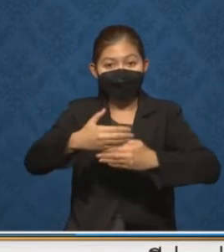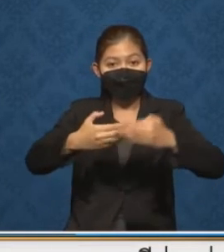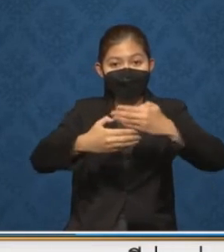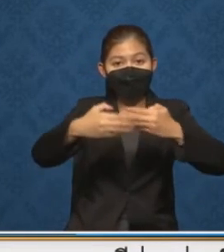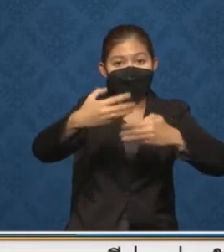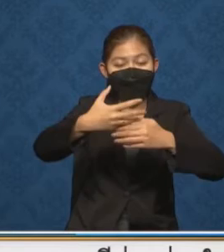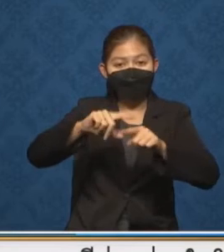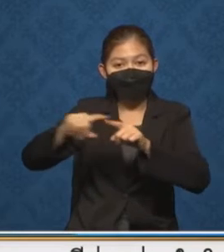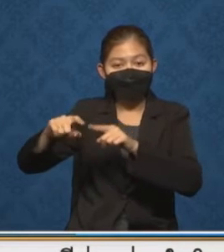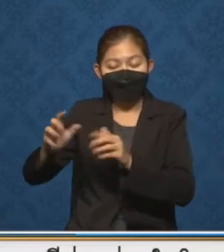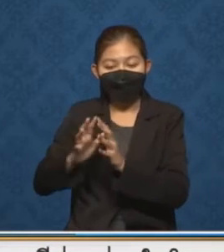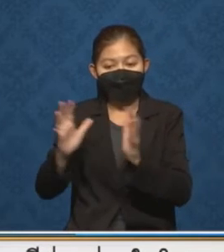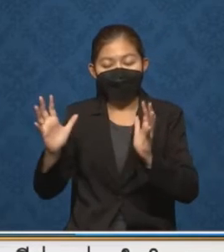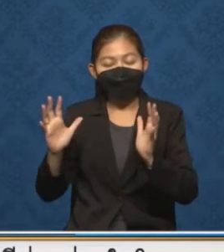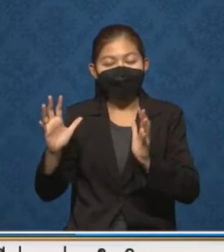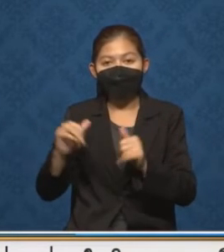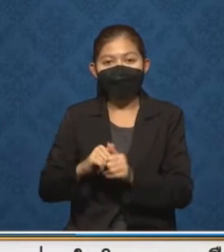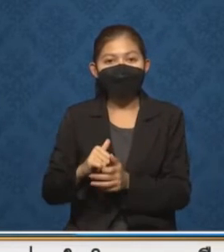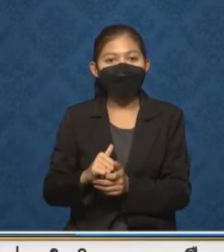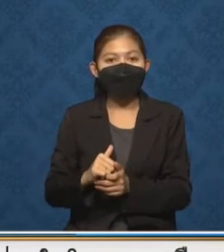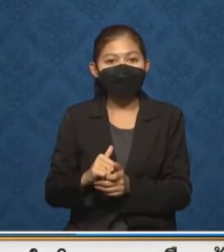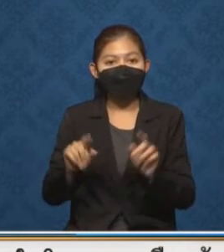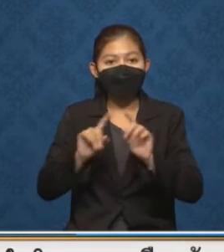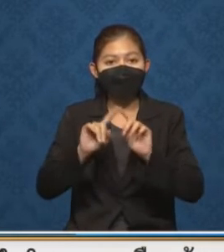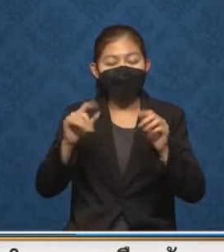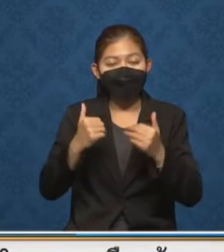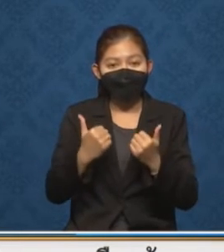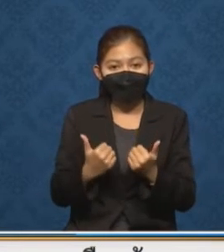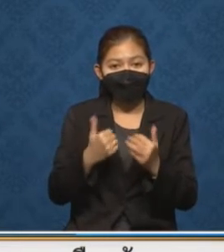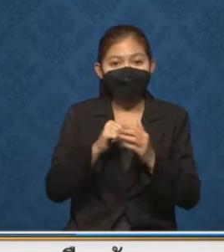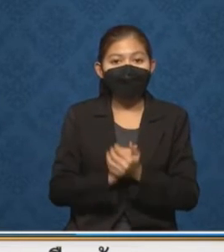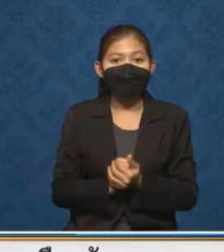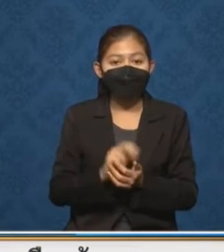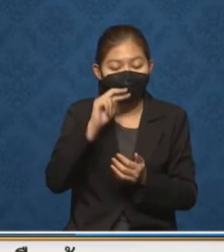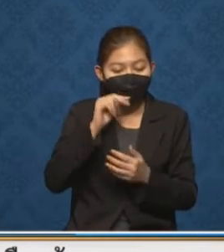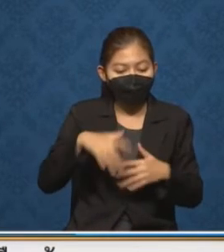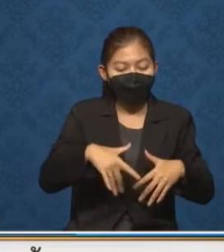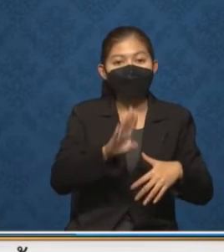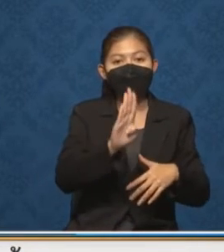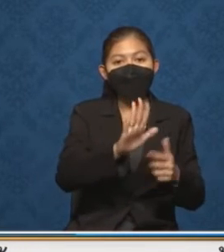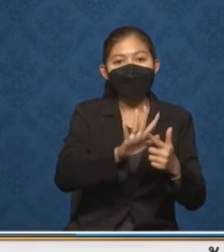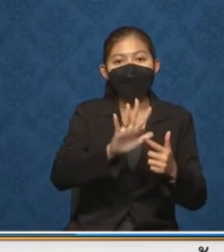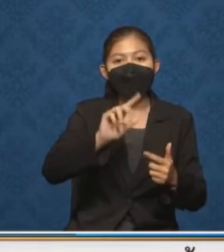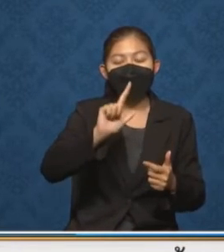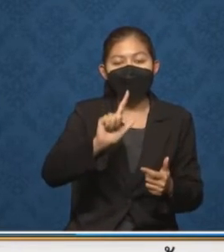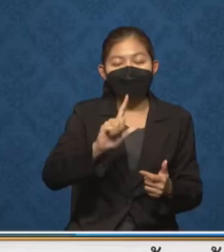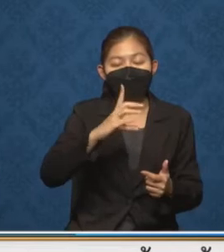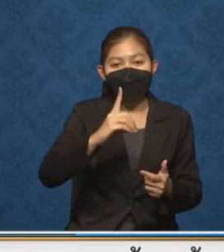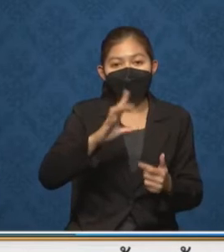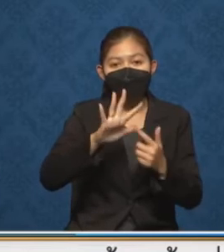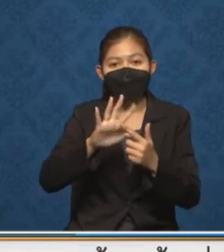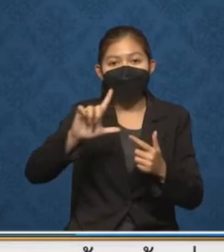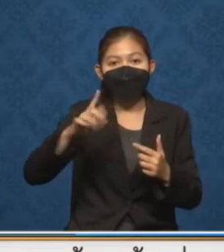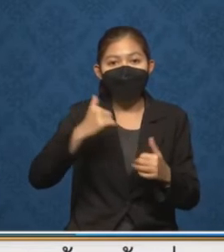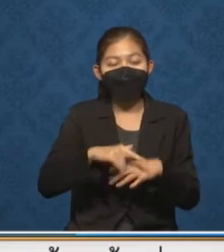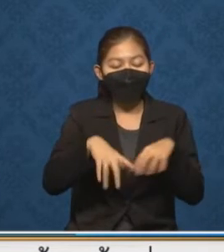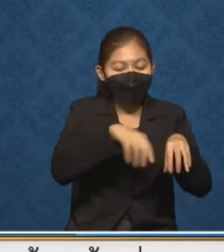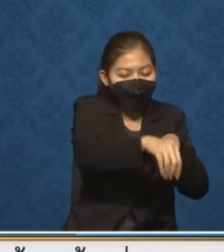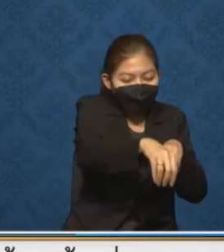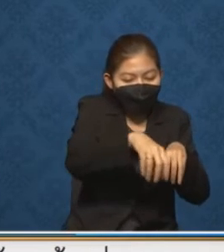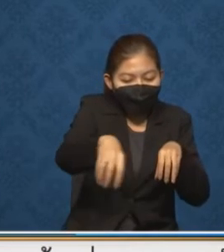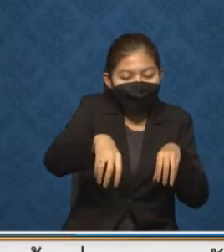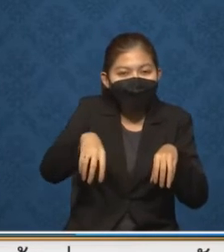ร้อะไรต่อiance ิงมดซึมผรสิ่ ขณะทนำบ leurs เป็โปรงการขนะ Buckแก กระจดกระจาย